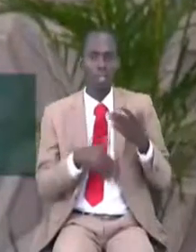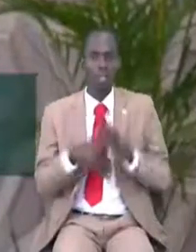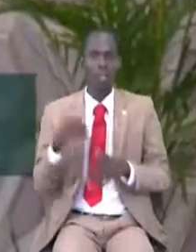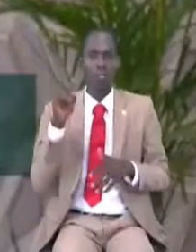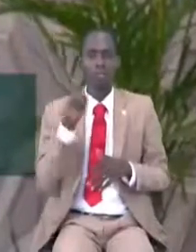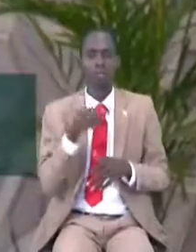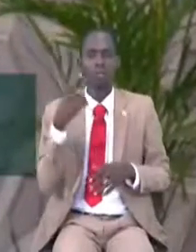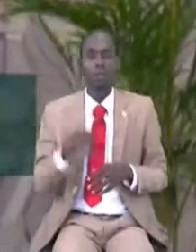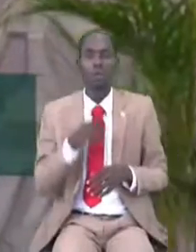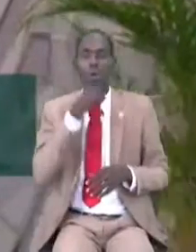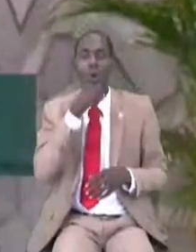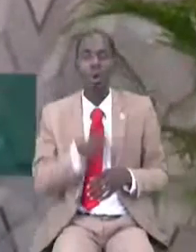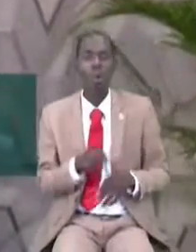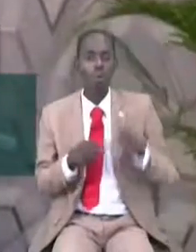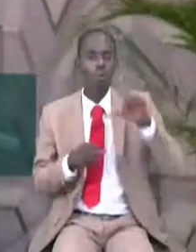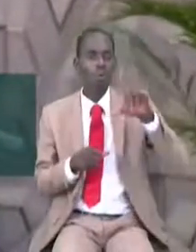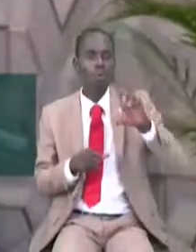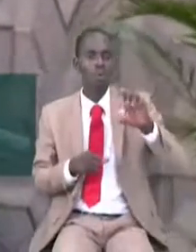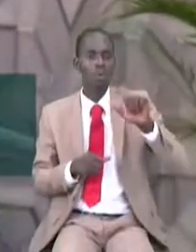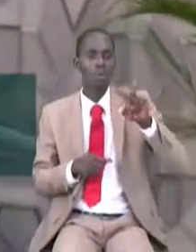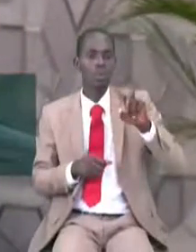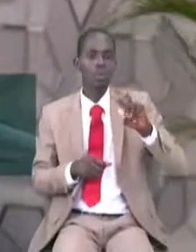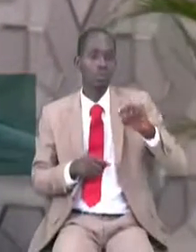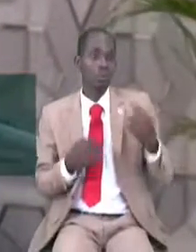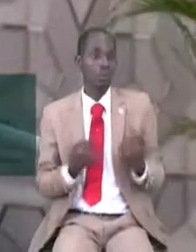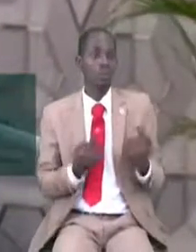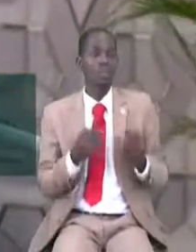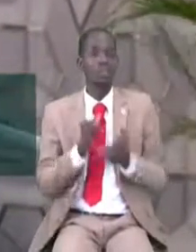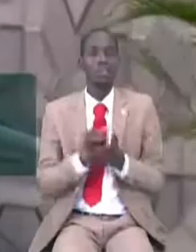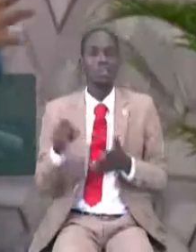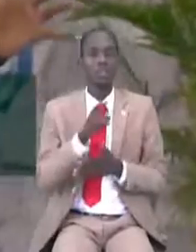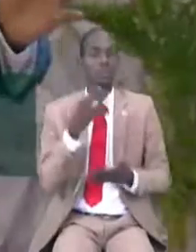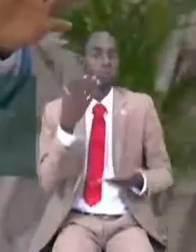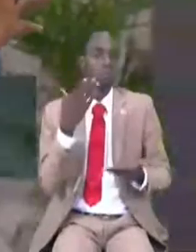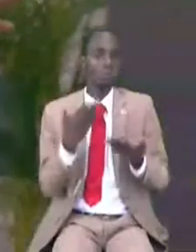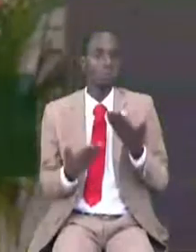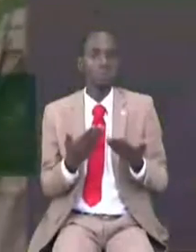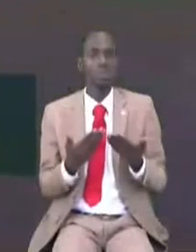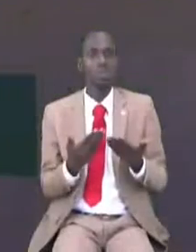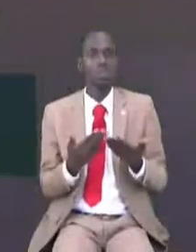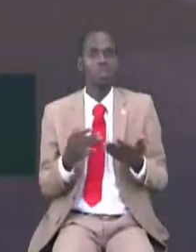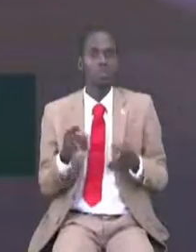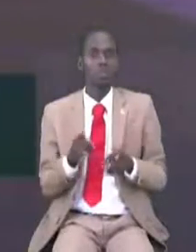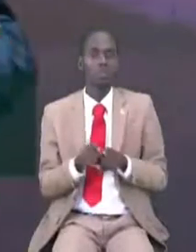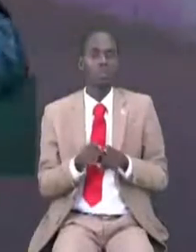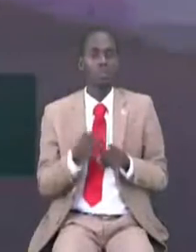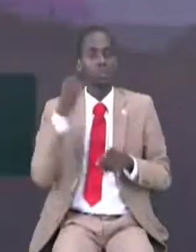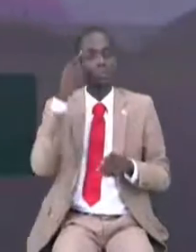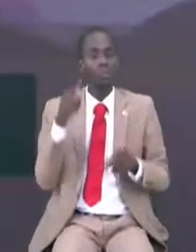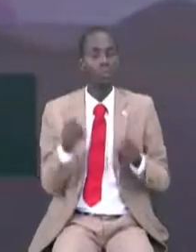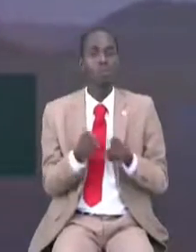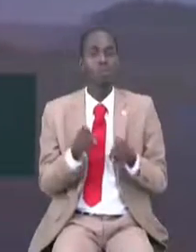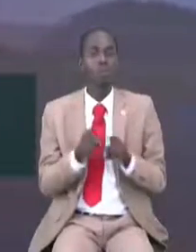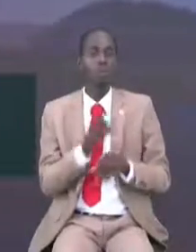nouvelle, puisque vous êtes sans levain, car Christ, notre Pâque, a été